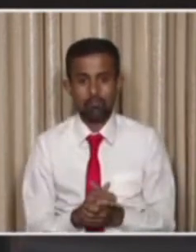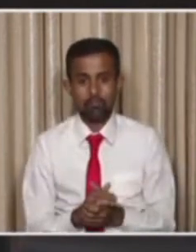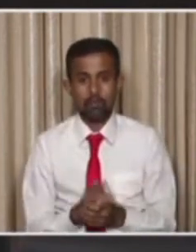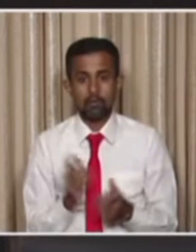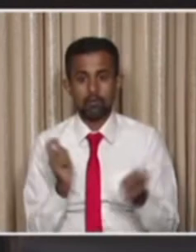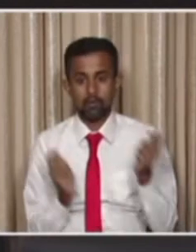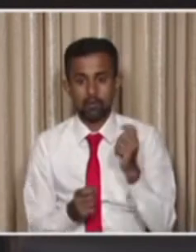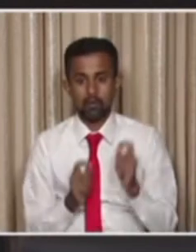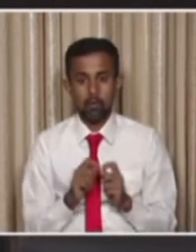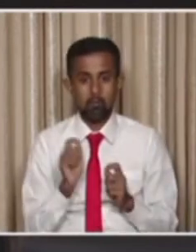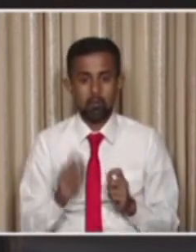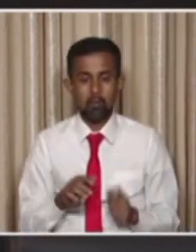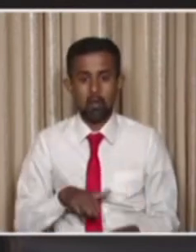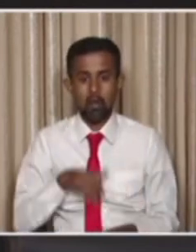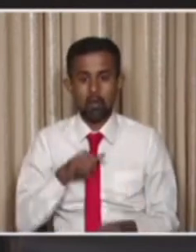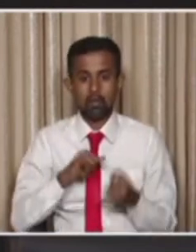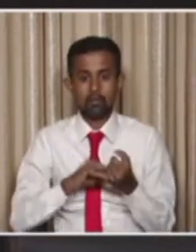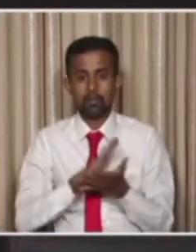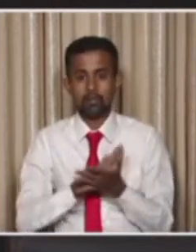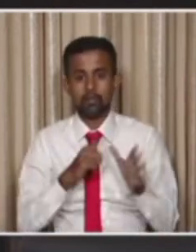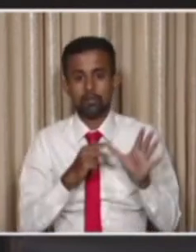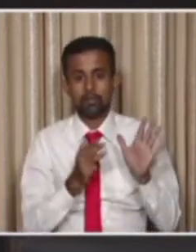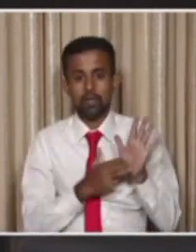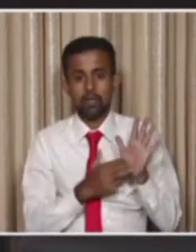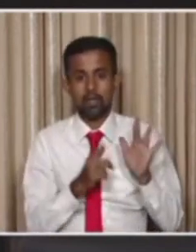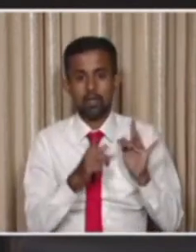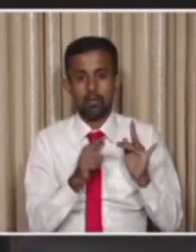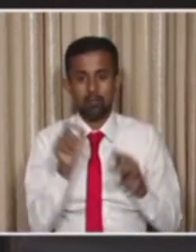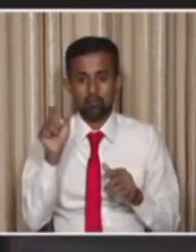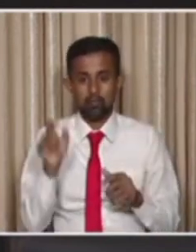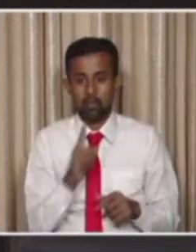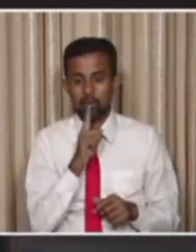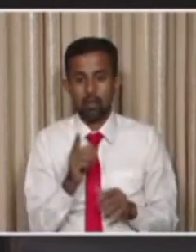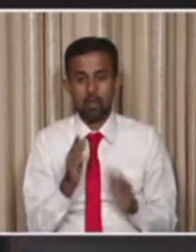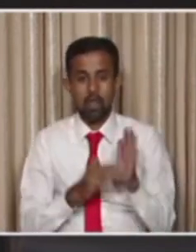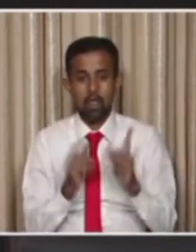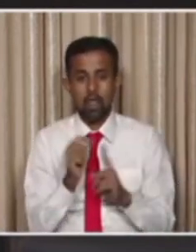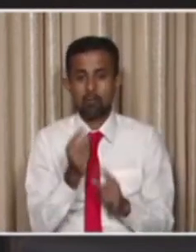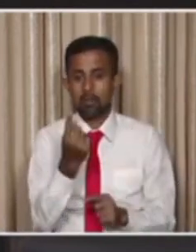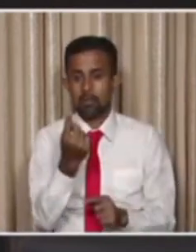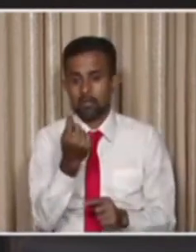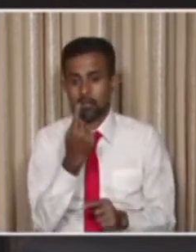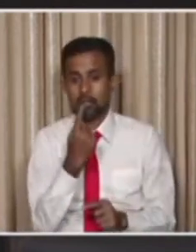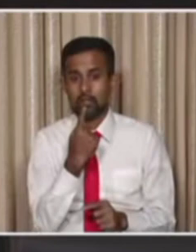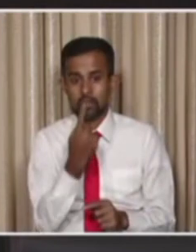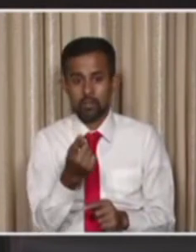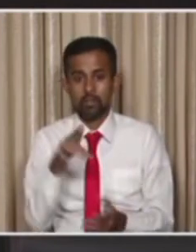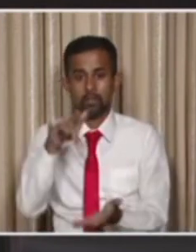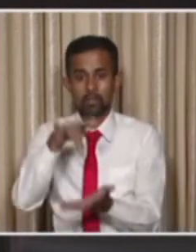ක්‍රිකට් ආයතනයේ ප්‍රධානියා ශම්මි සිල්වා කියනවා ඇමති කියන තැනකට අපි එන්නම්